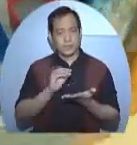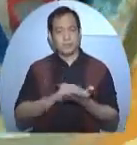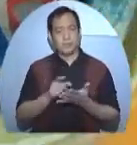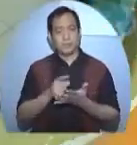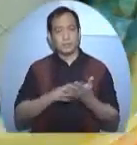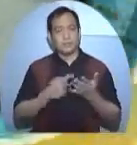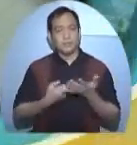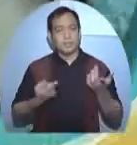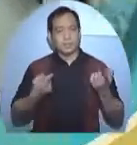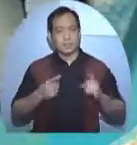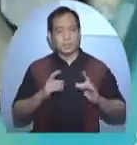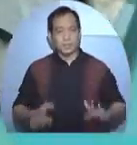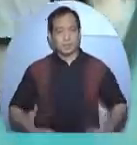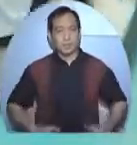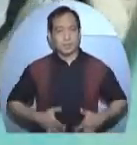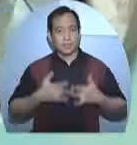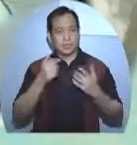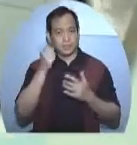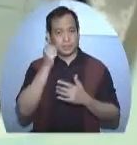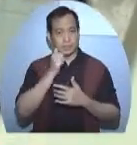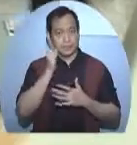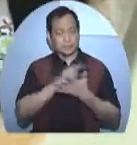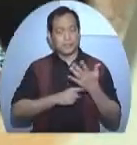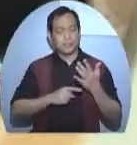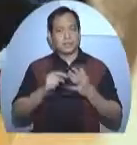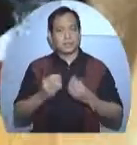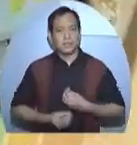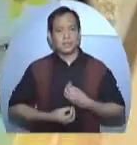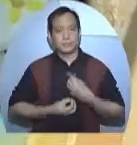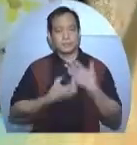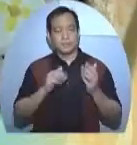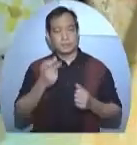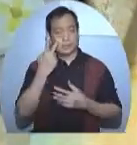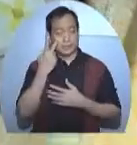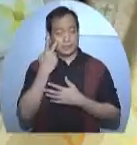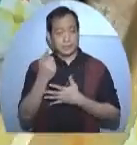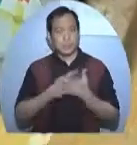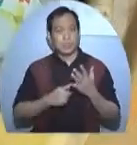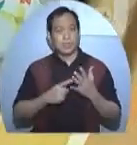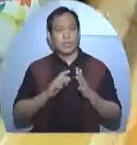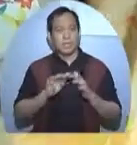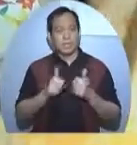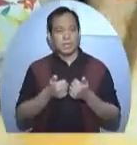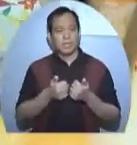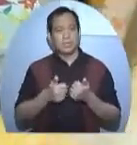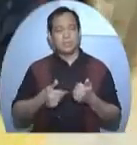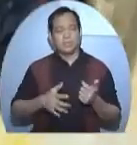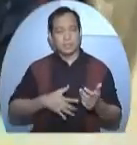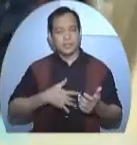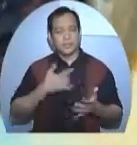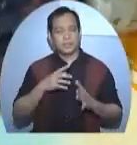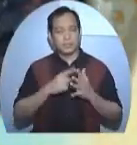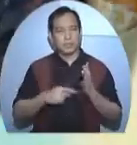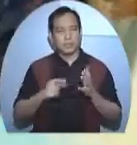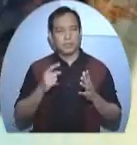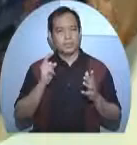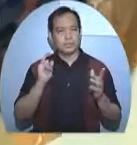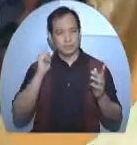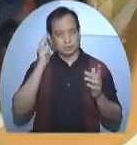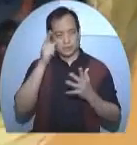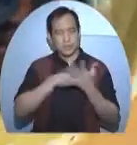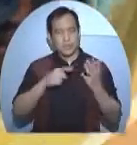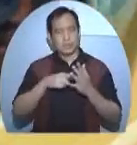pagkopya natin ng araw-araw nating pamumuhay, expression, lumilitaw kung ano yung nararamdaman nila, ang pananaw